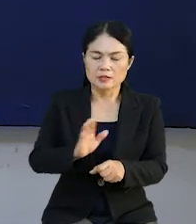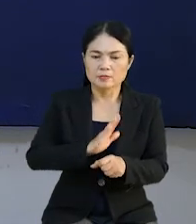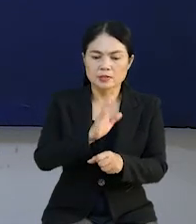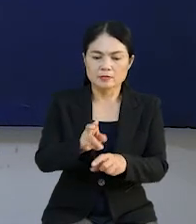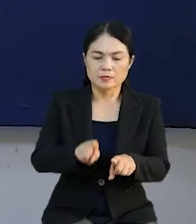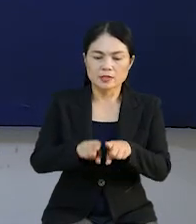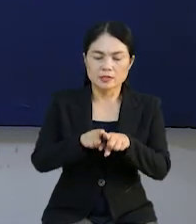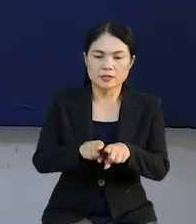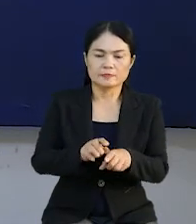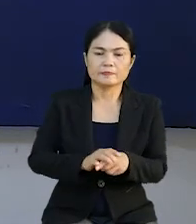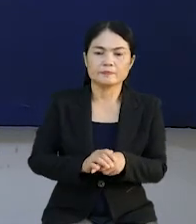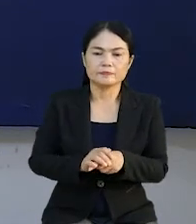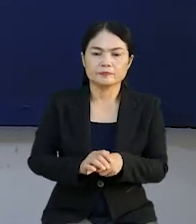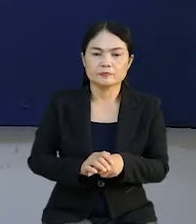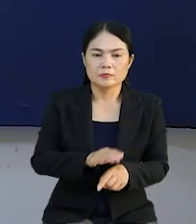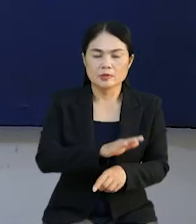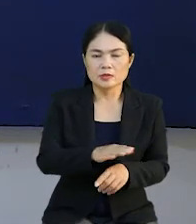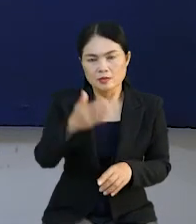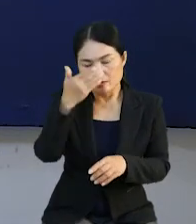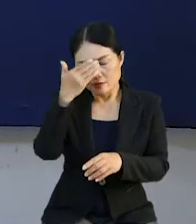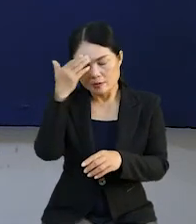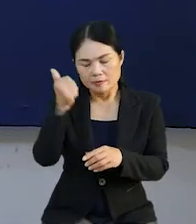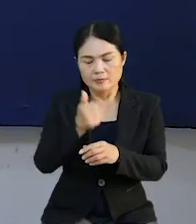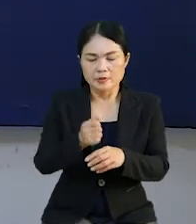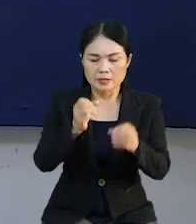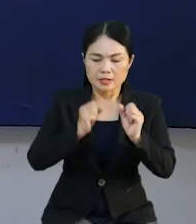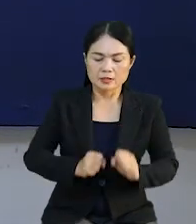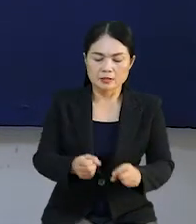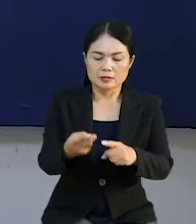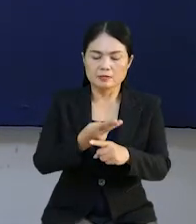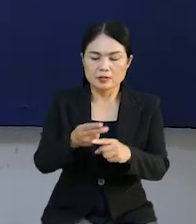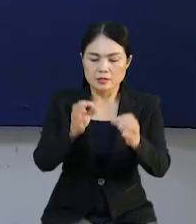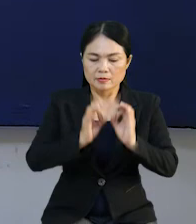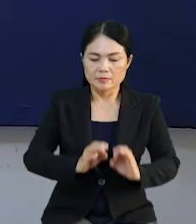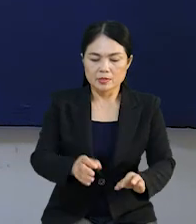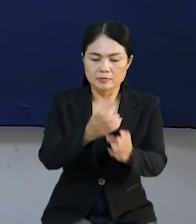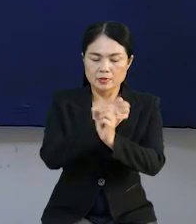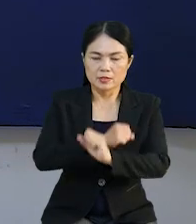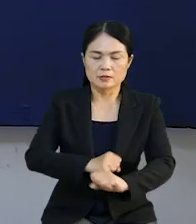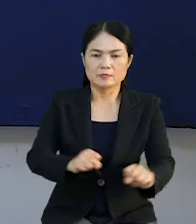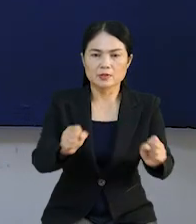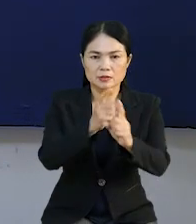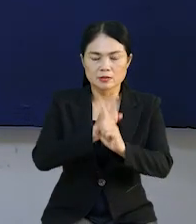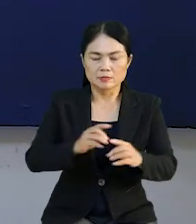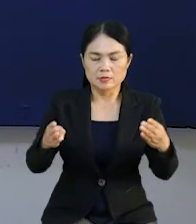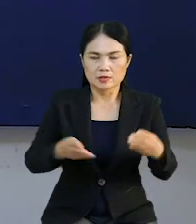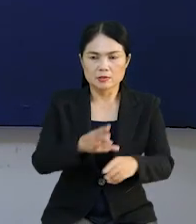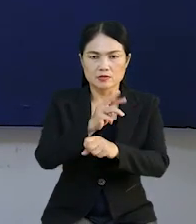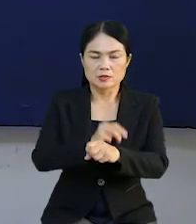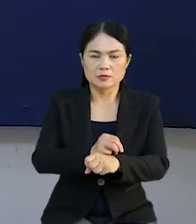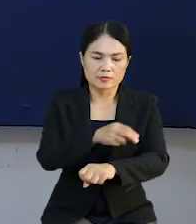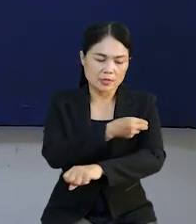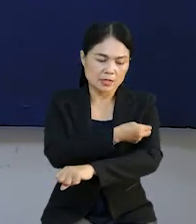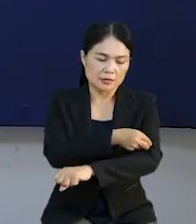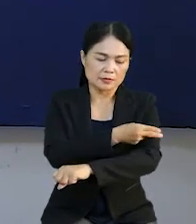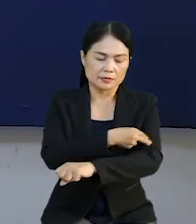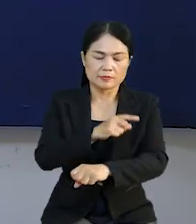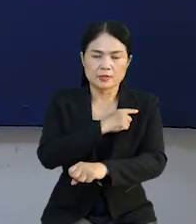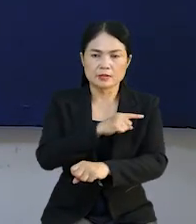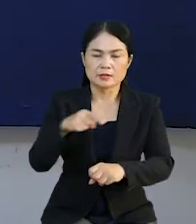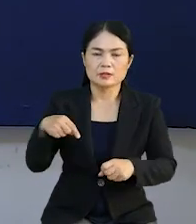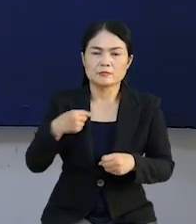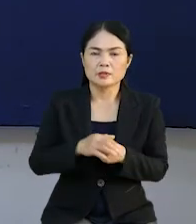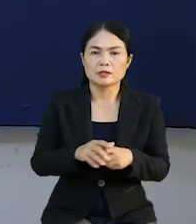ខសប្បាយដែរណាហើយកូនកំភ្លេចជាយាមអនុវត្តនៅវិធានការសុខភាពតាមការណែនាំរបស់ក្រសួងសុខាភិបាលយើ